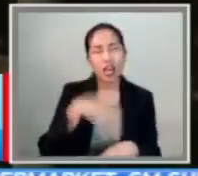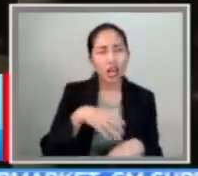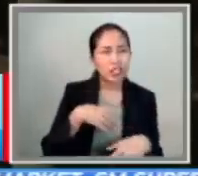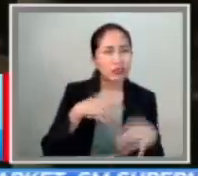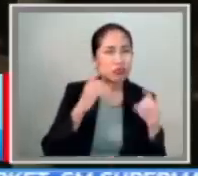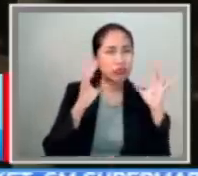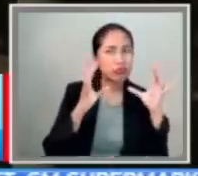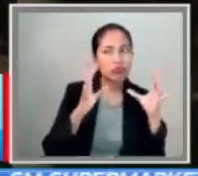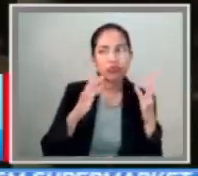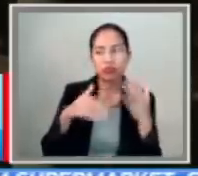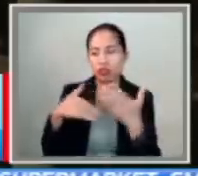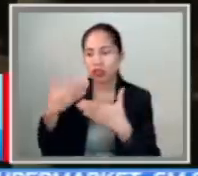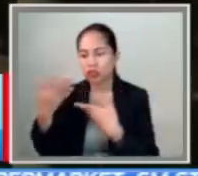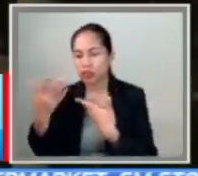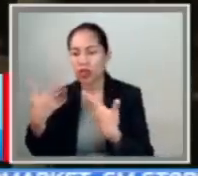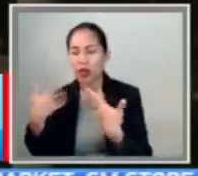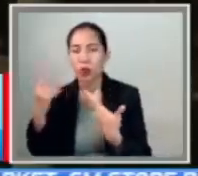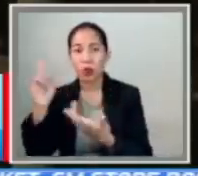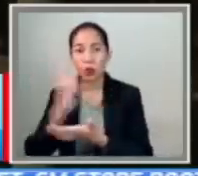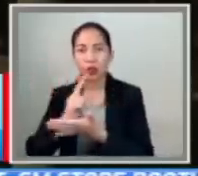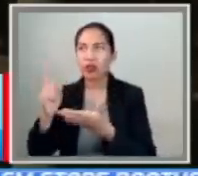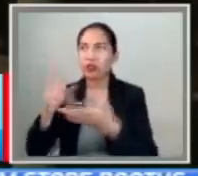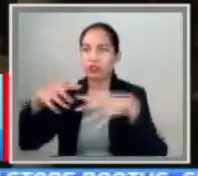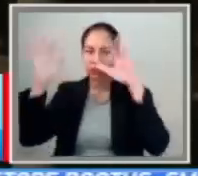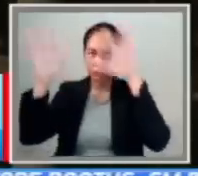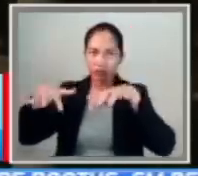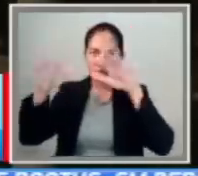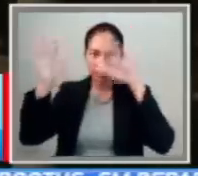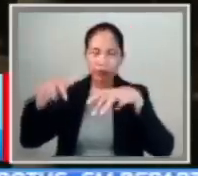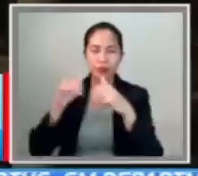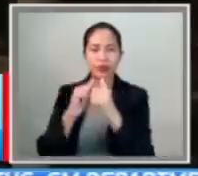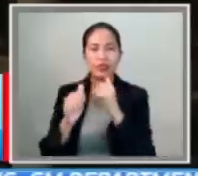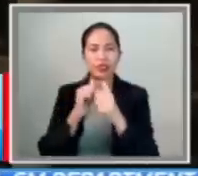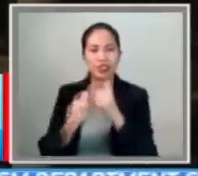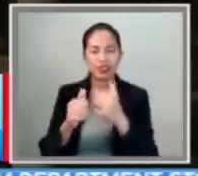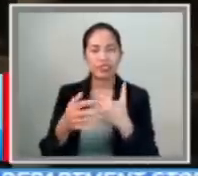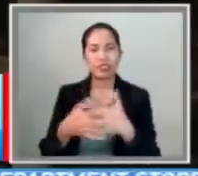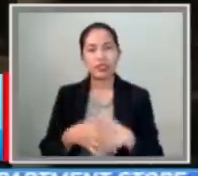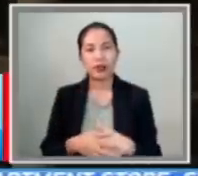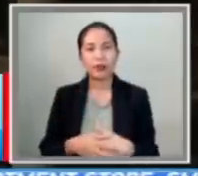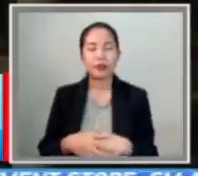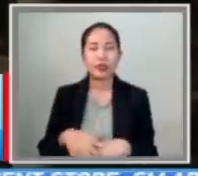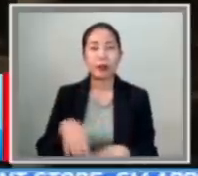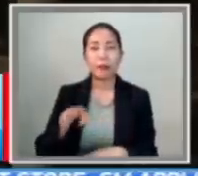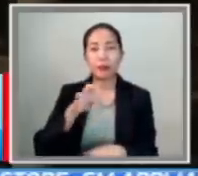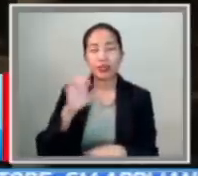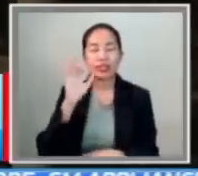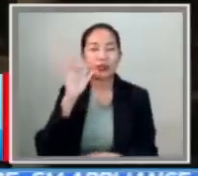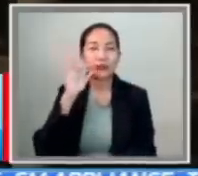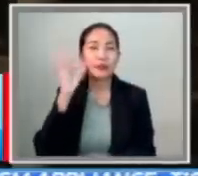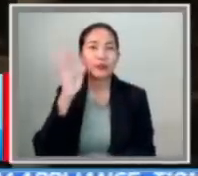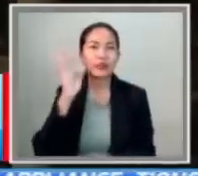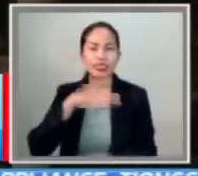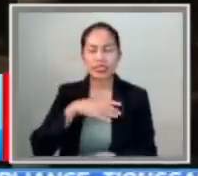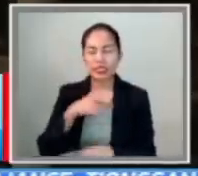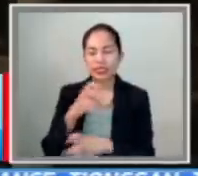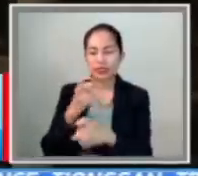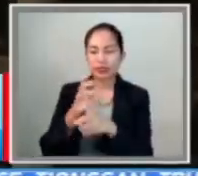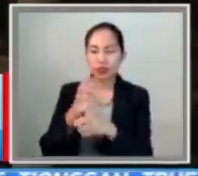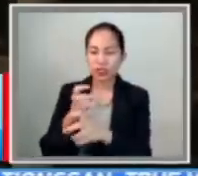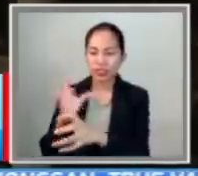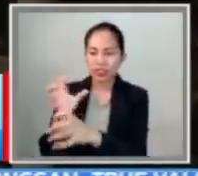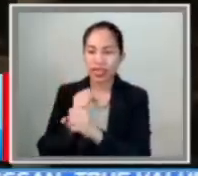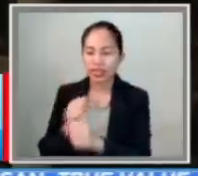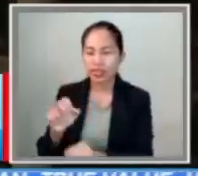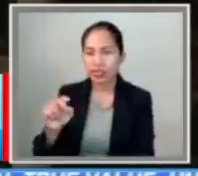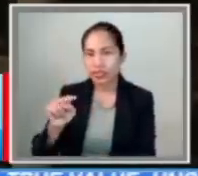practically, nasusugpo minsan yung flowering. So nahihirapan ang mga bees na kumuha ng nectar para iuwi sa